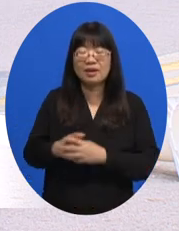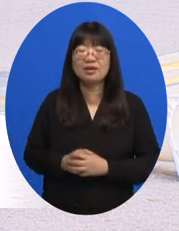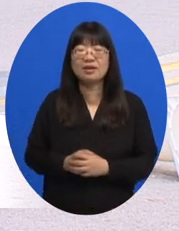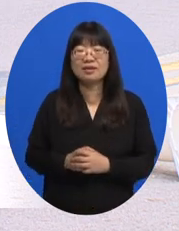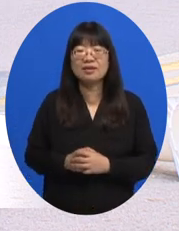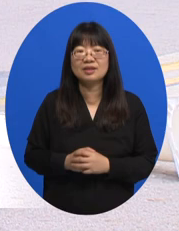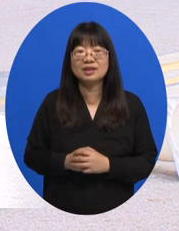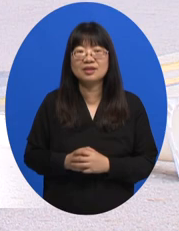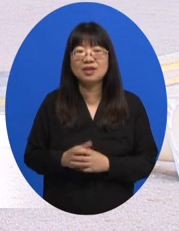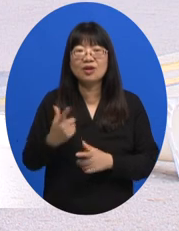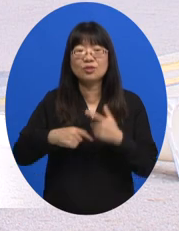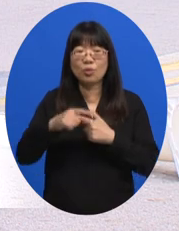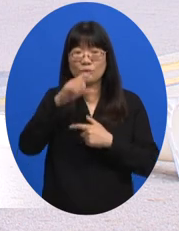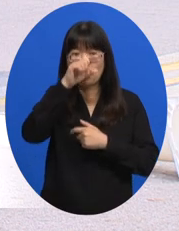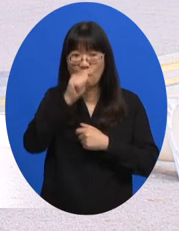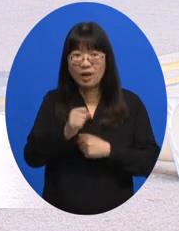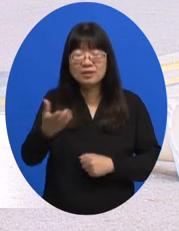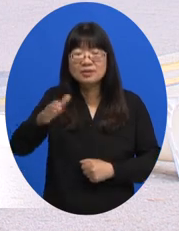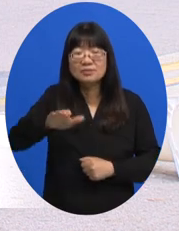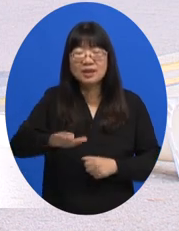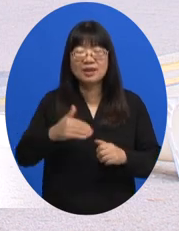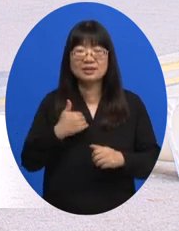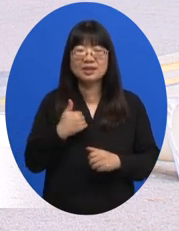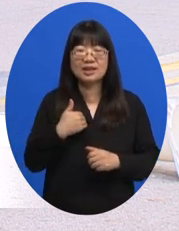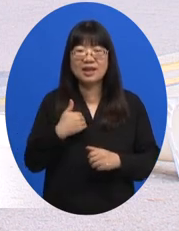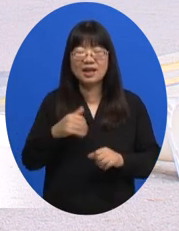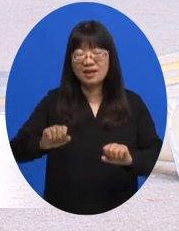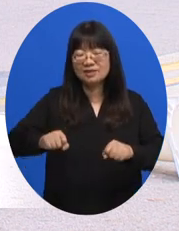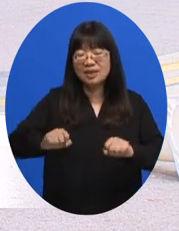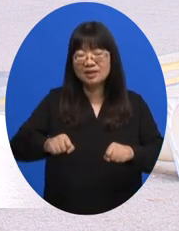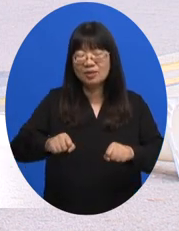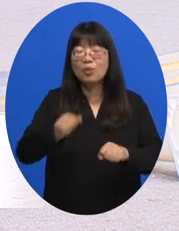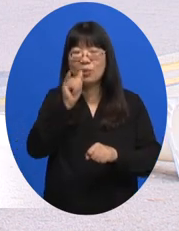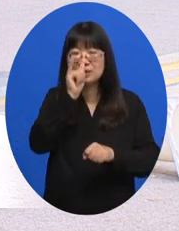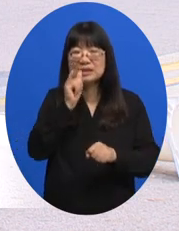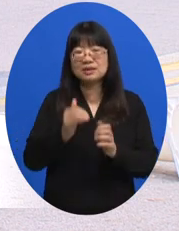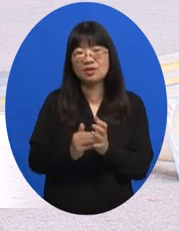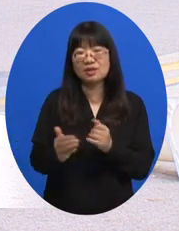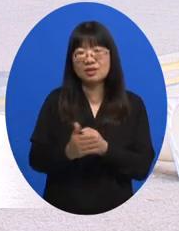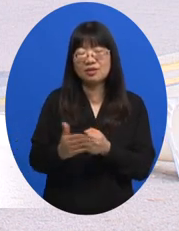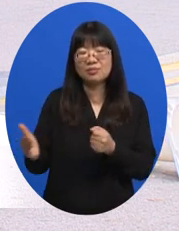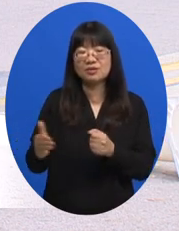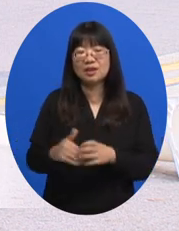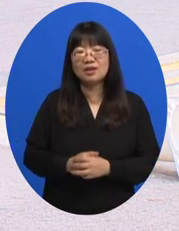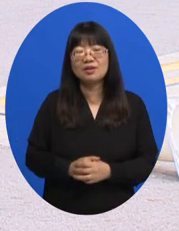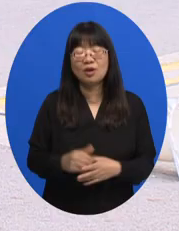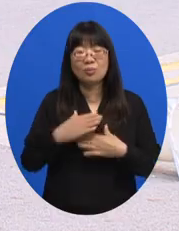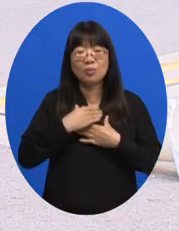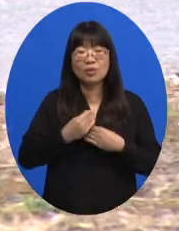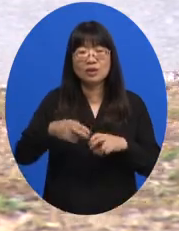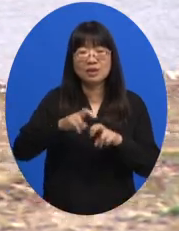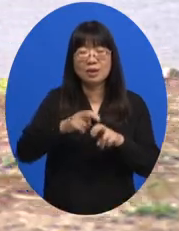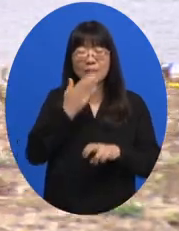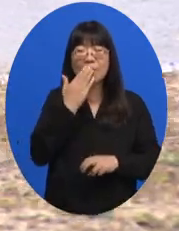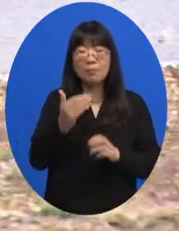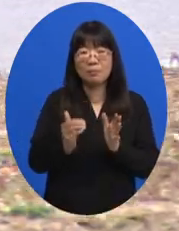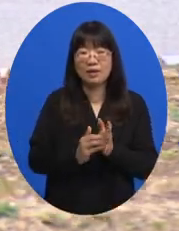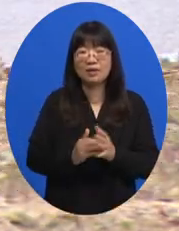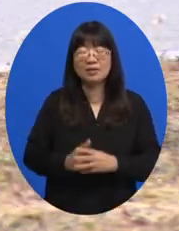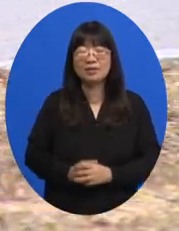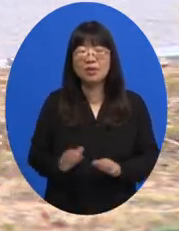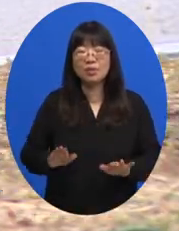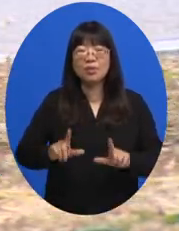해서 더 좋았어요. 근데 마침 제가 타던 오토바이도 있었어가지고 편하게 탈 수 있었고